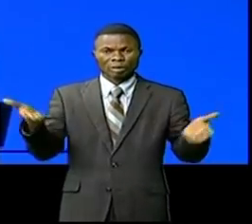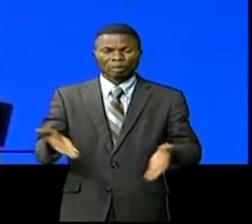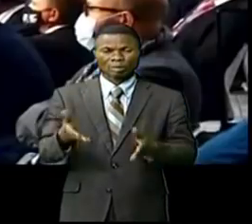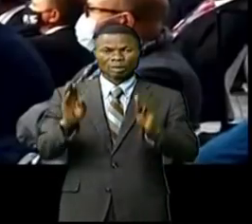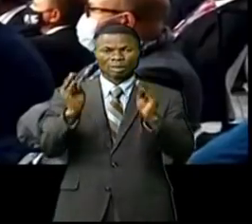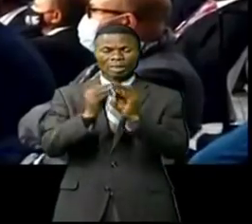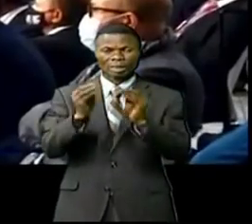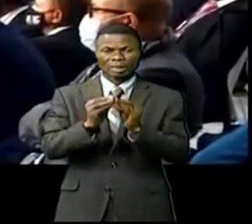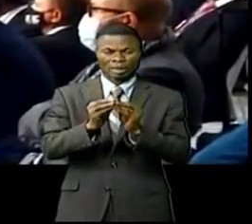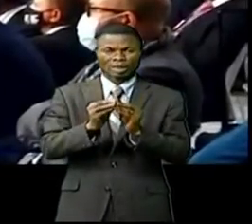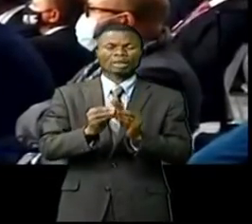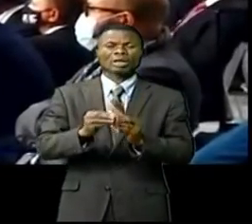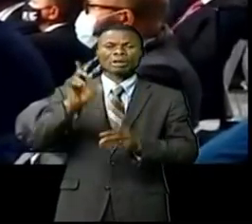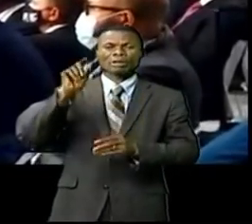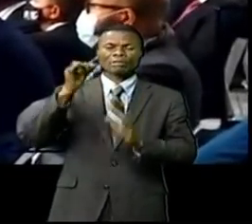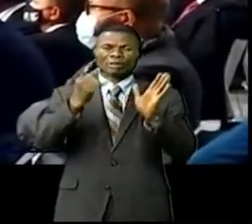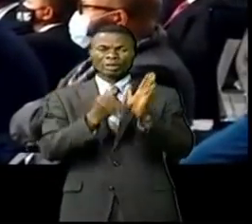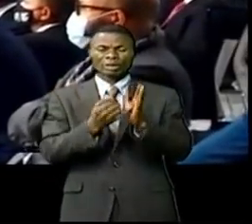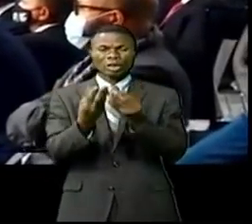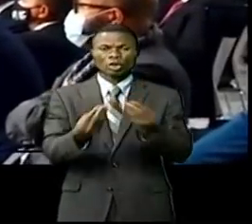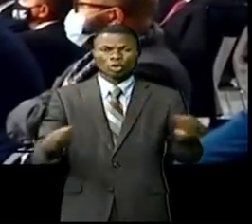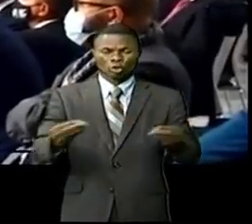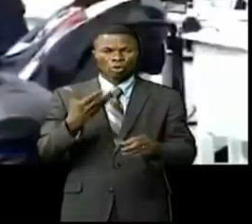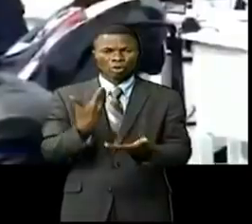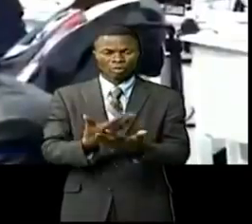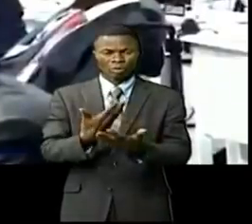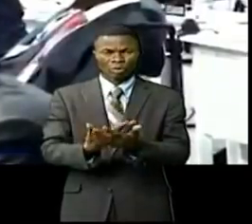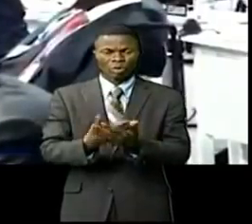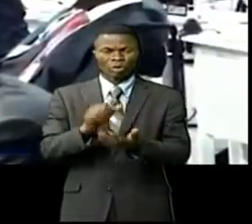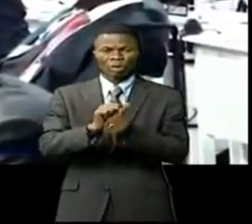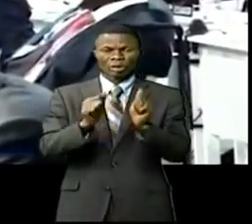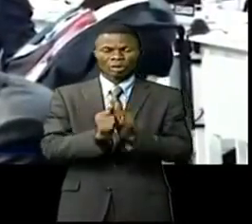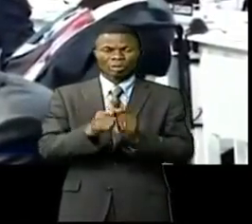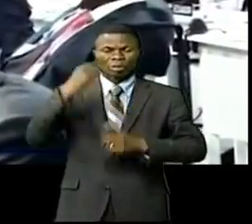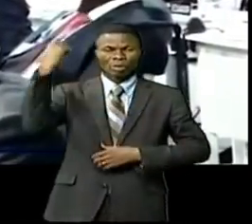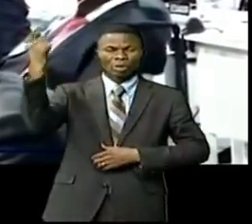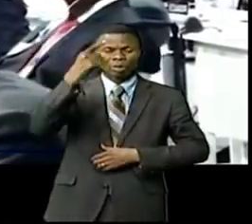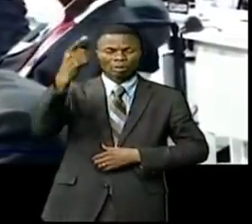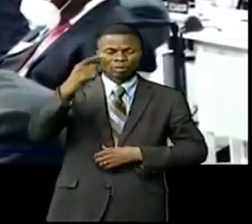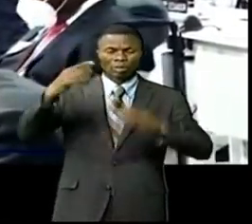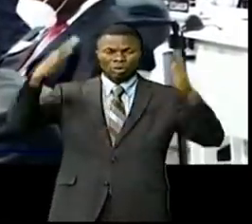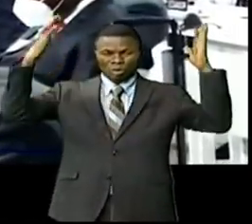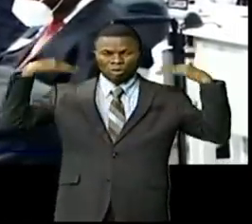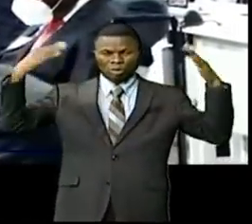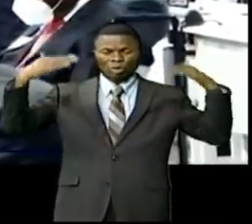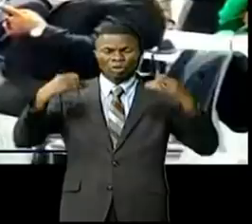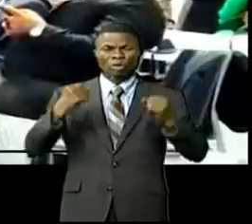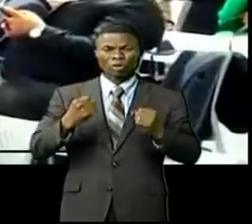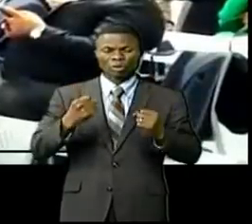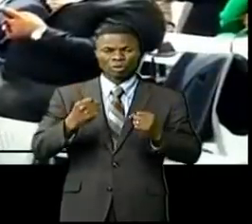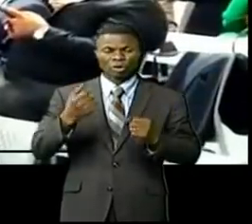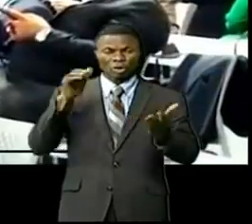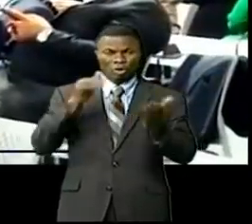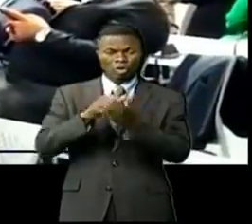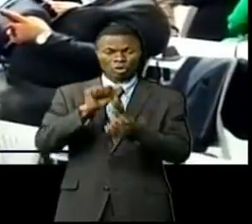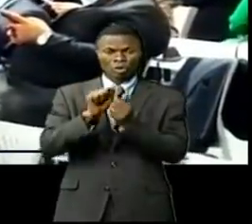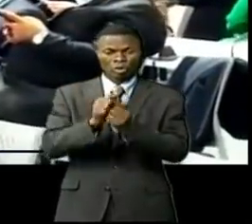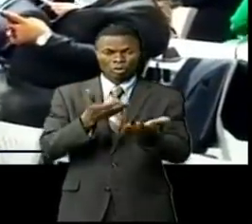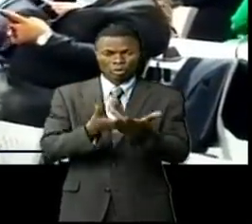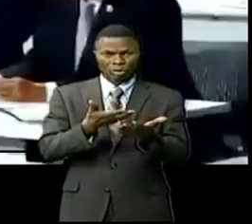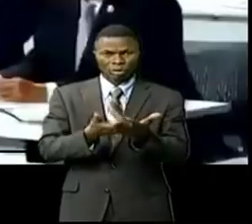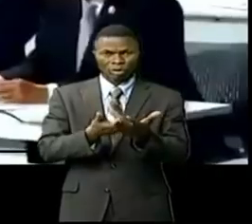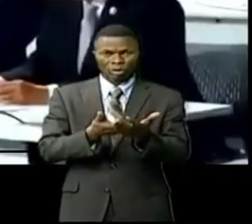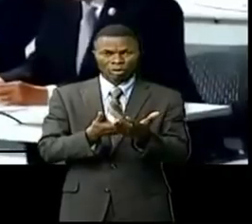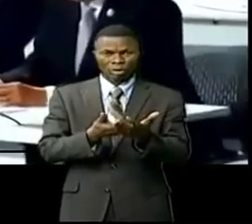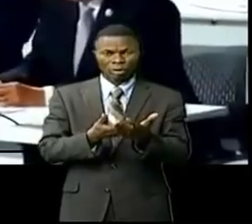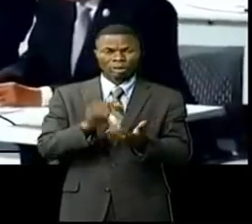COP26 doivent trouver des solutions à l'épineuse question mondiale de réchauffement climatique au regard de ses effets néfastes sur